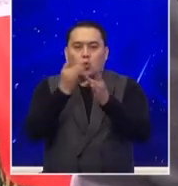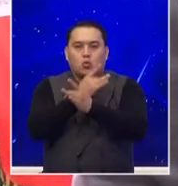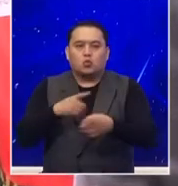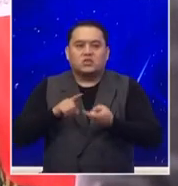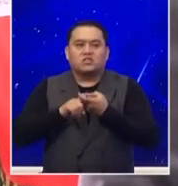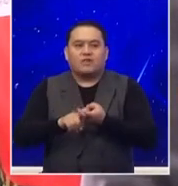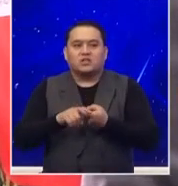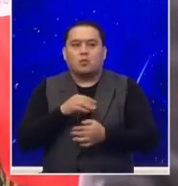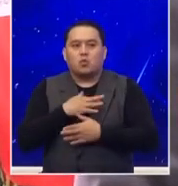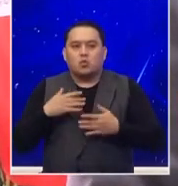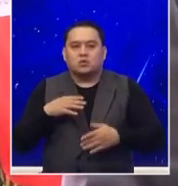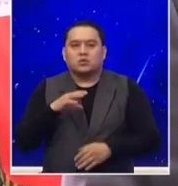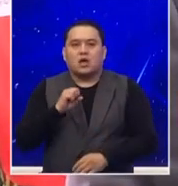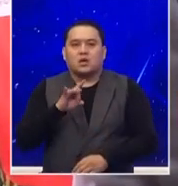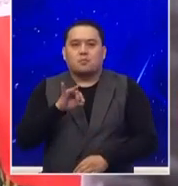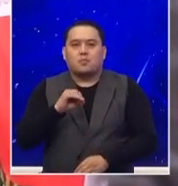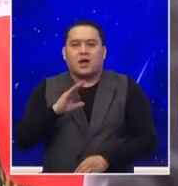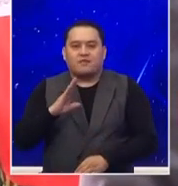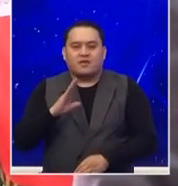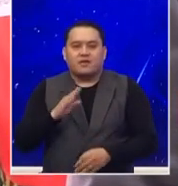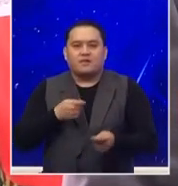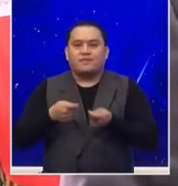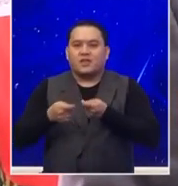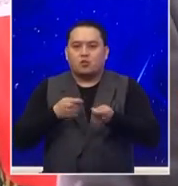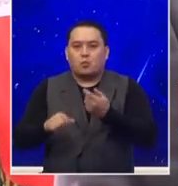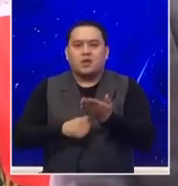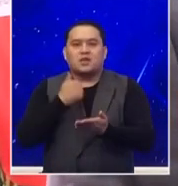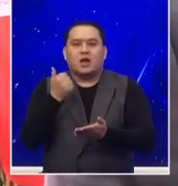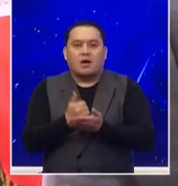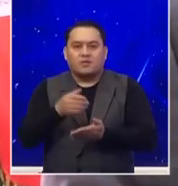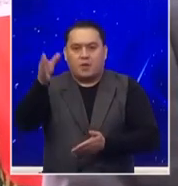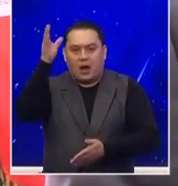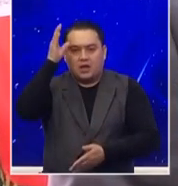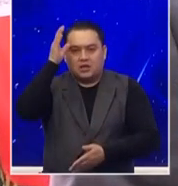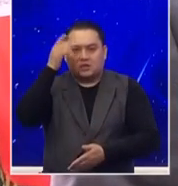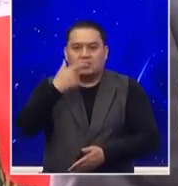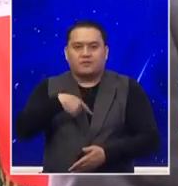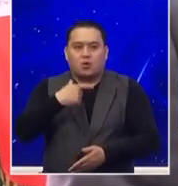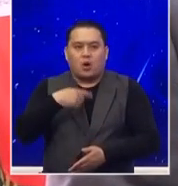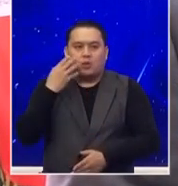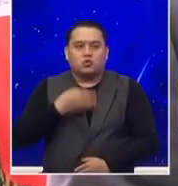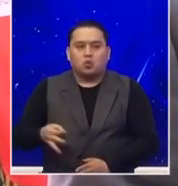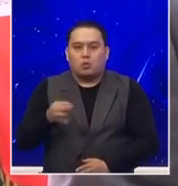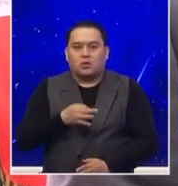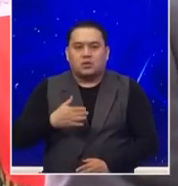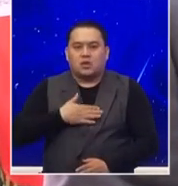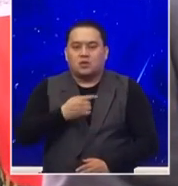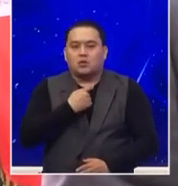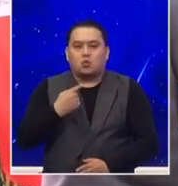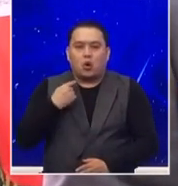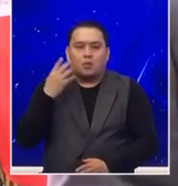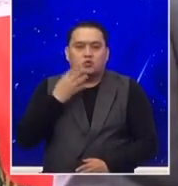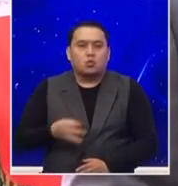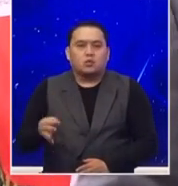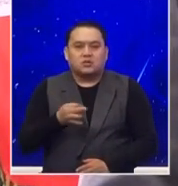многое. Абыкен Сарыбаев является ведущим, главным акыном в свое время джитсу нашего Талдыкурганского